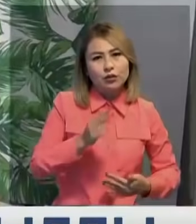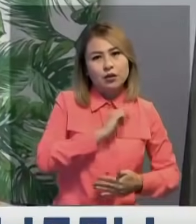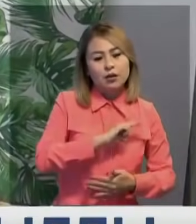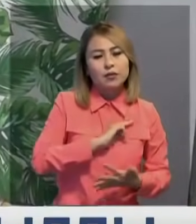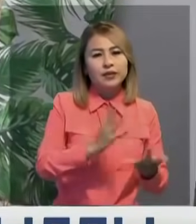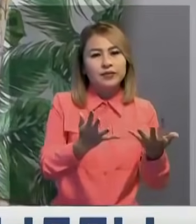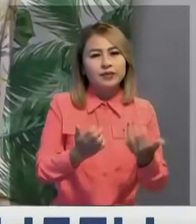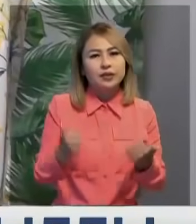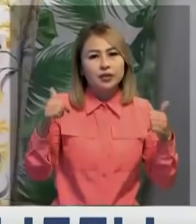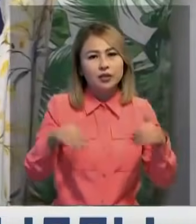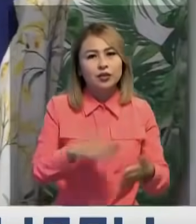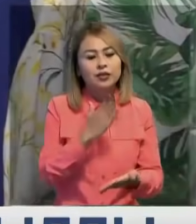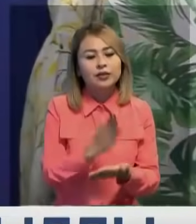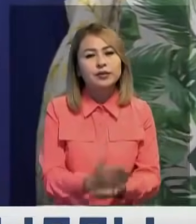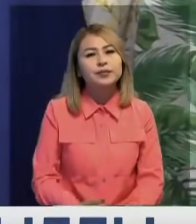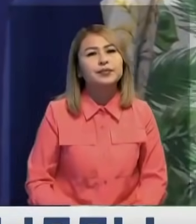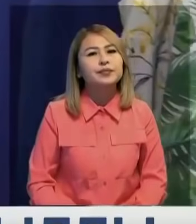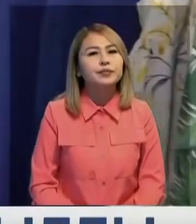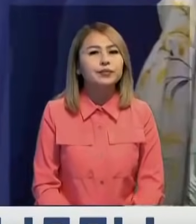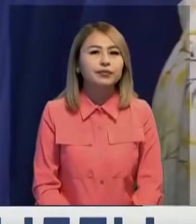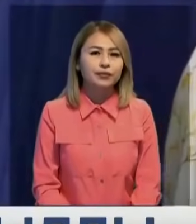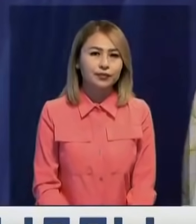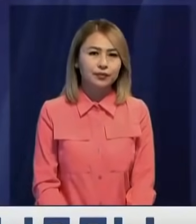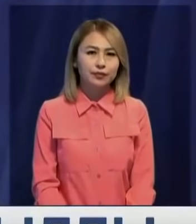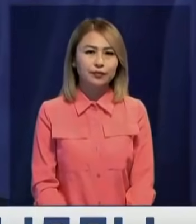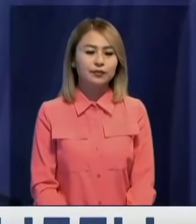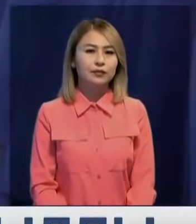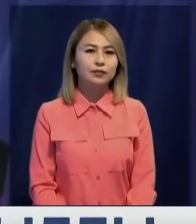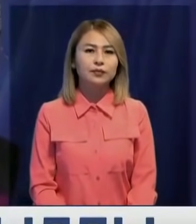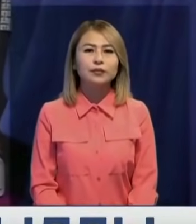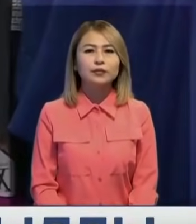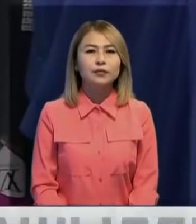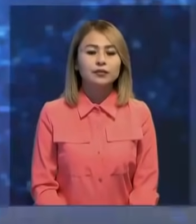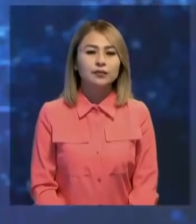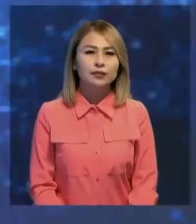көзделіп отыр. Болат Көгінайұлы, Берік Жобалайұлы, Хабар 24, Семейден.